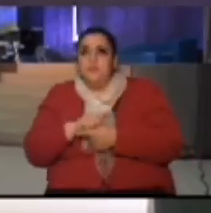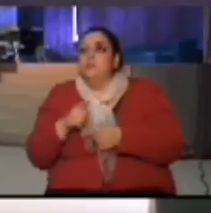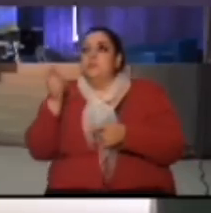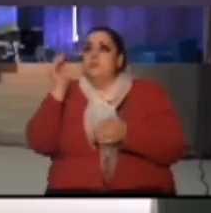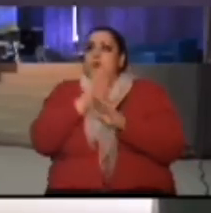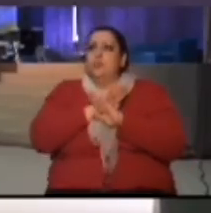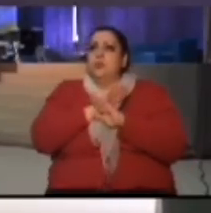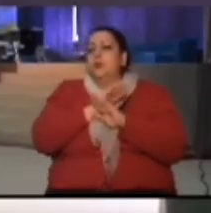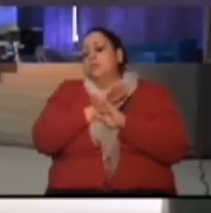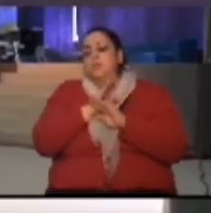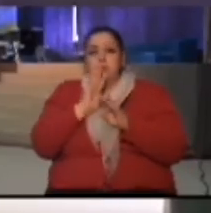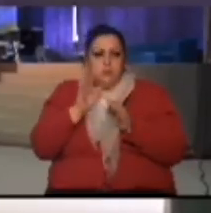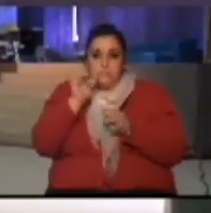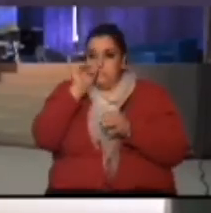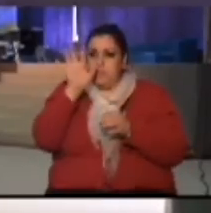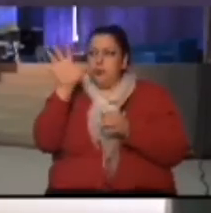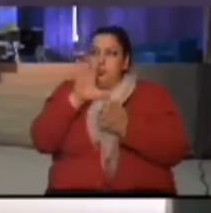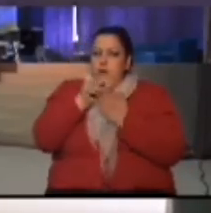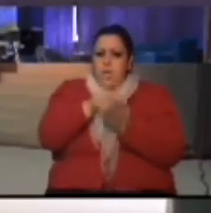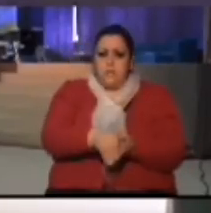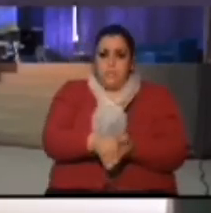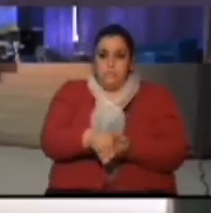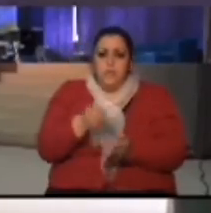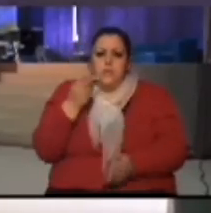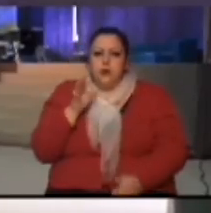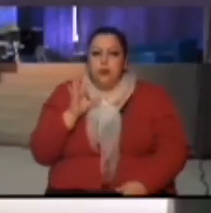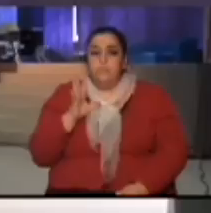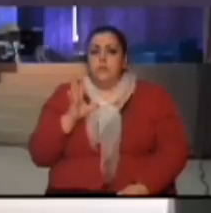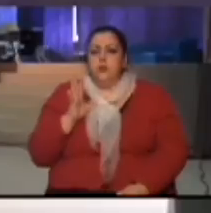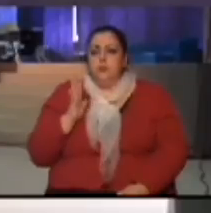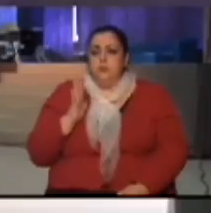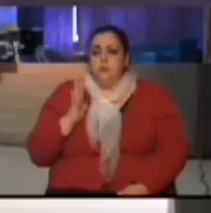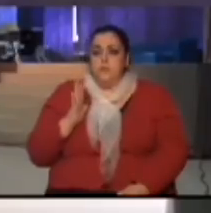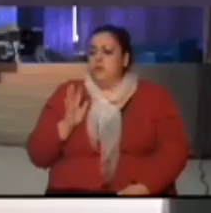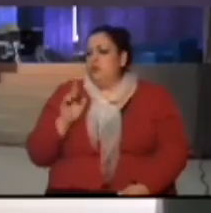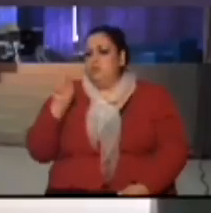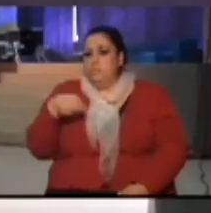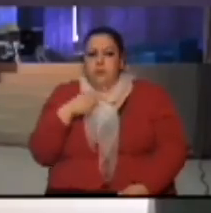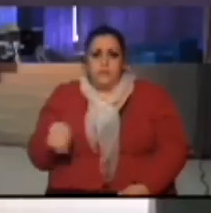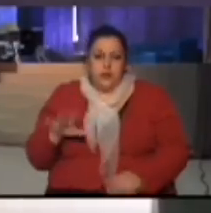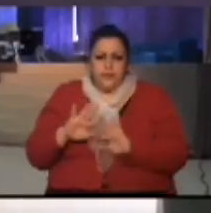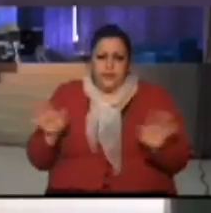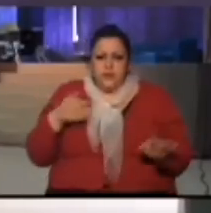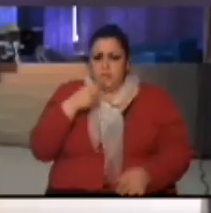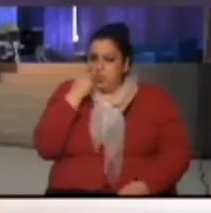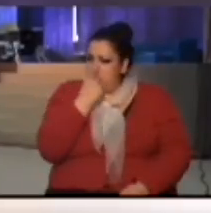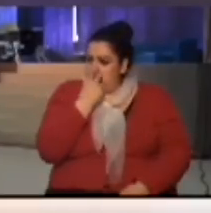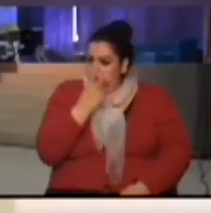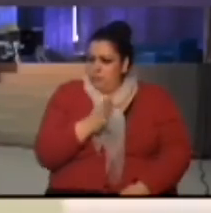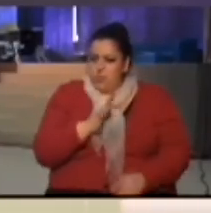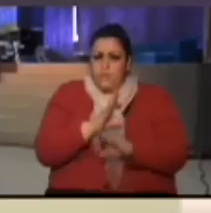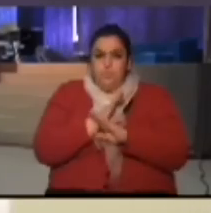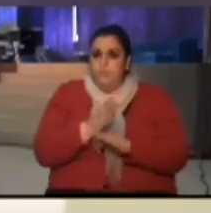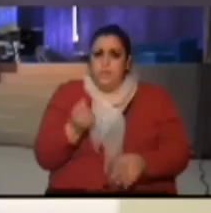իրան վերցեցին, տան ինչ-որ գերեզման դրեցին, ինչպես սովորական մարդկանց հետ ա պատահում, իսկ մենք իրա մասին ուրիշ բան ենք մտածում,